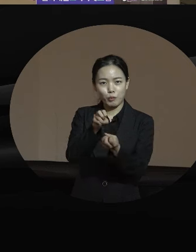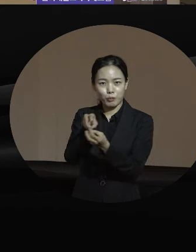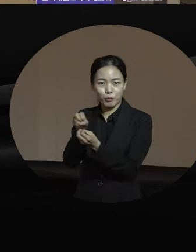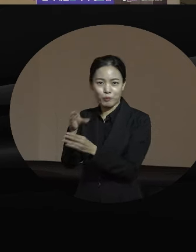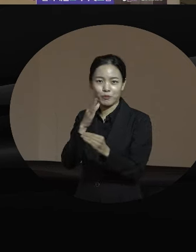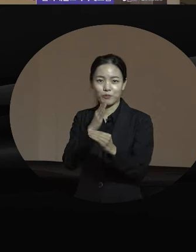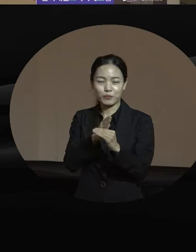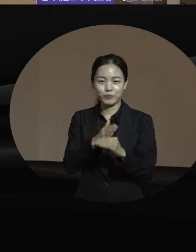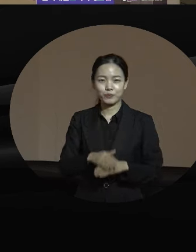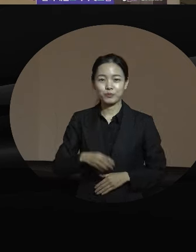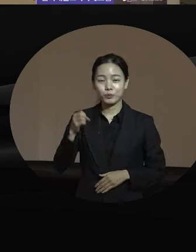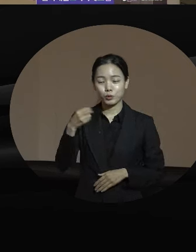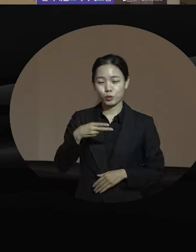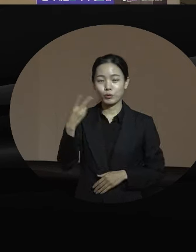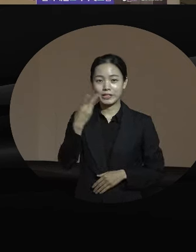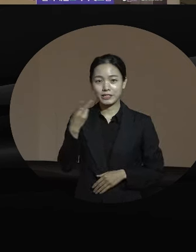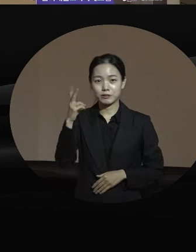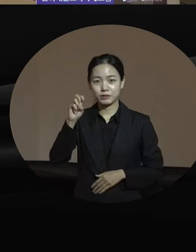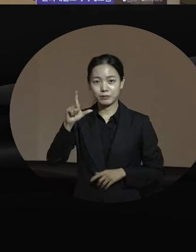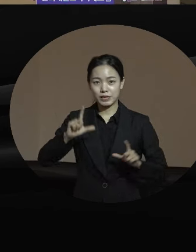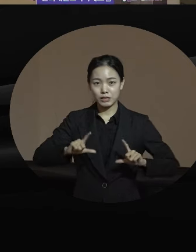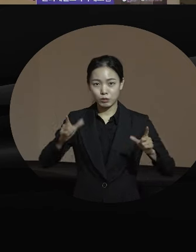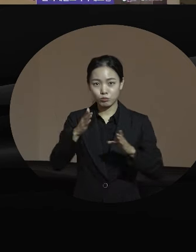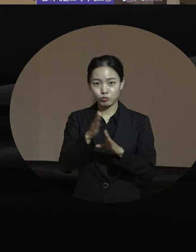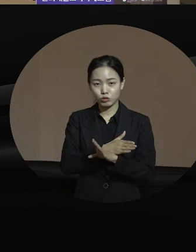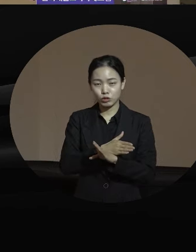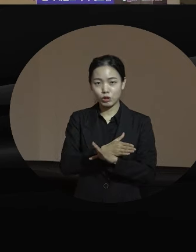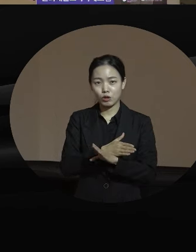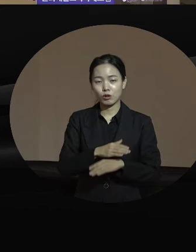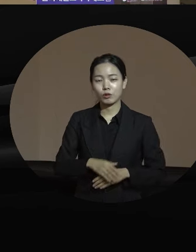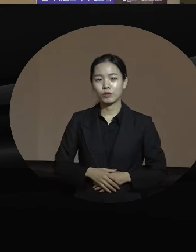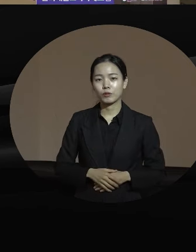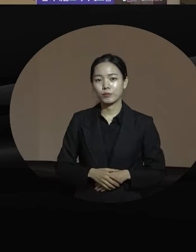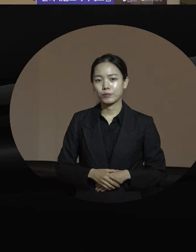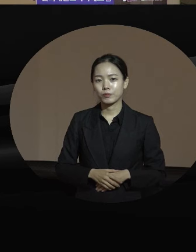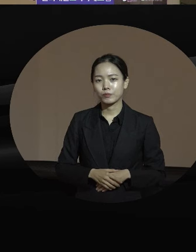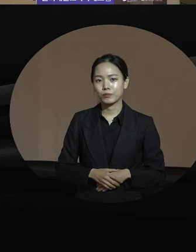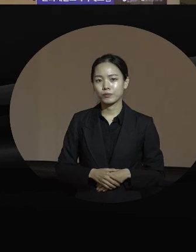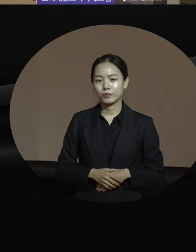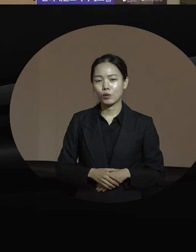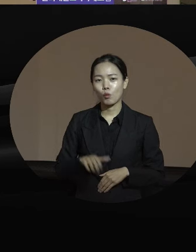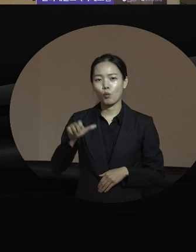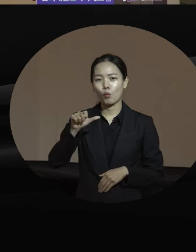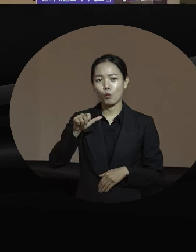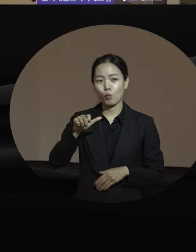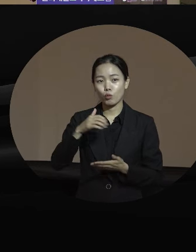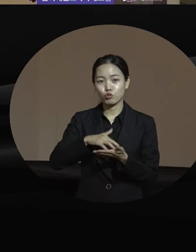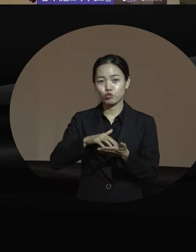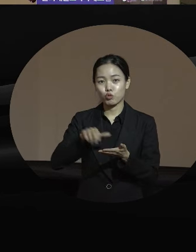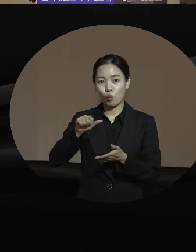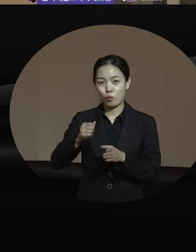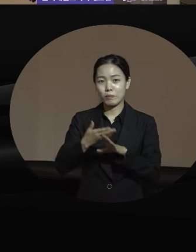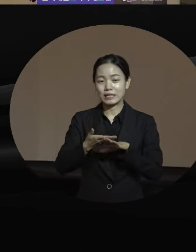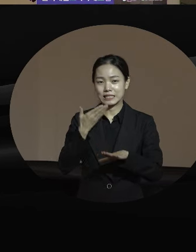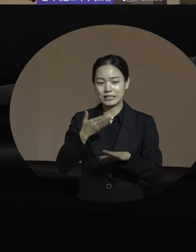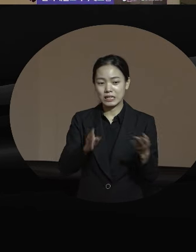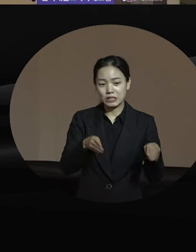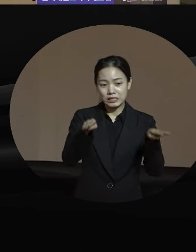특히 2021년부터 서비스를 시작한 문화예술 교육 자원지도는 5만 건이 넘는 전국의 공간과